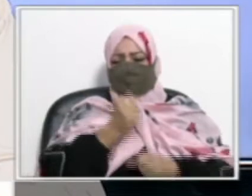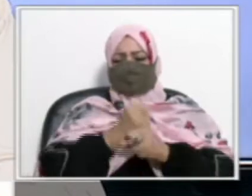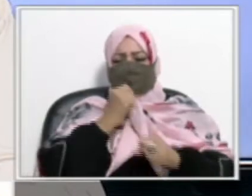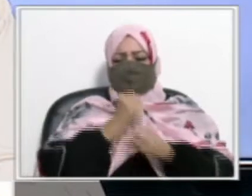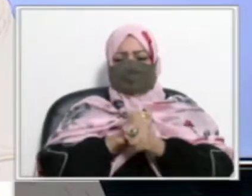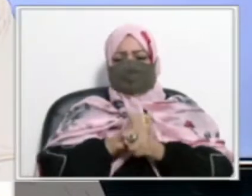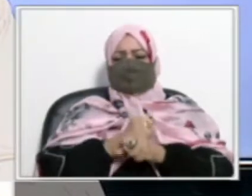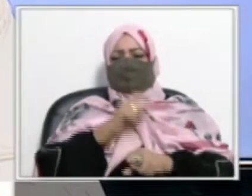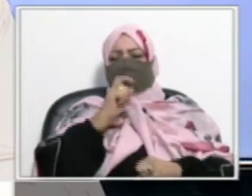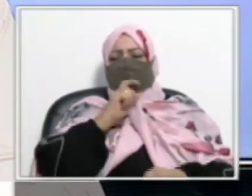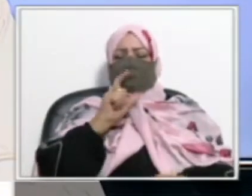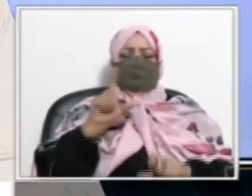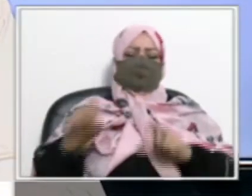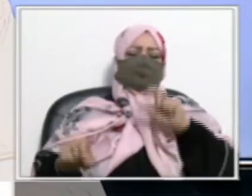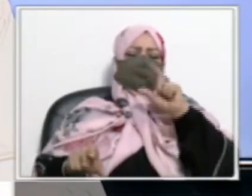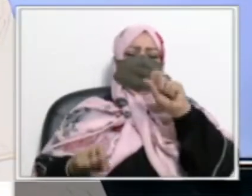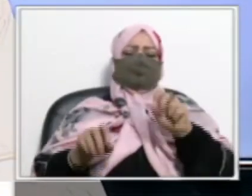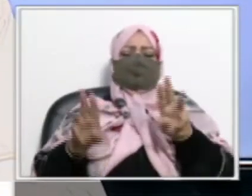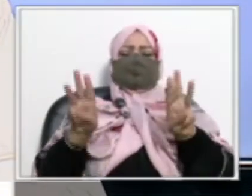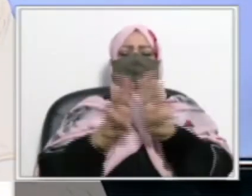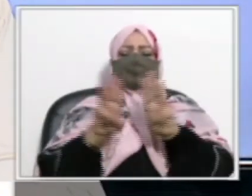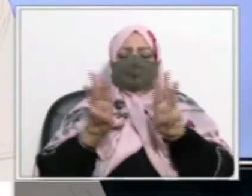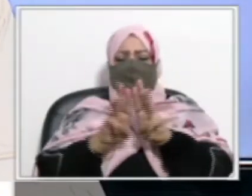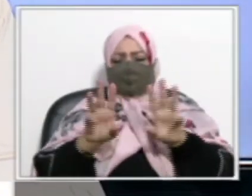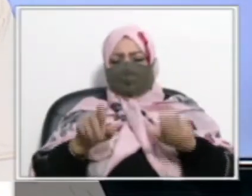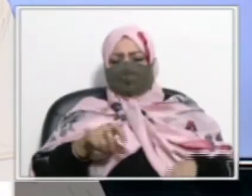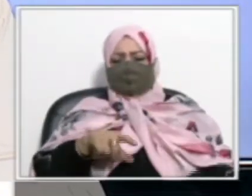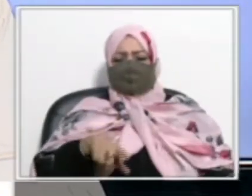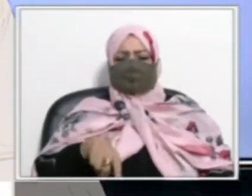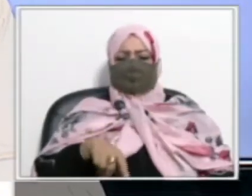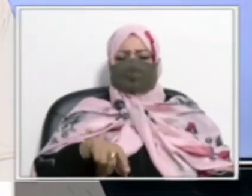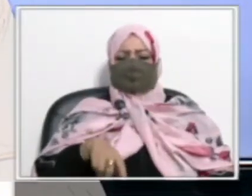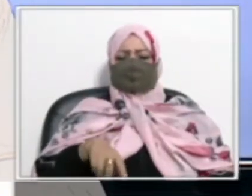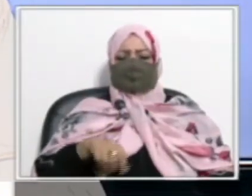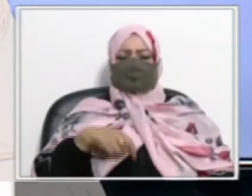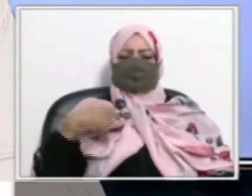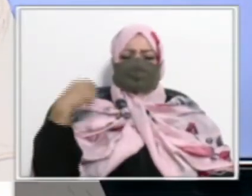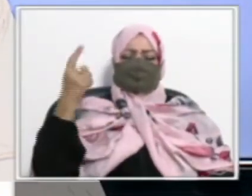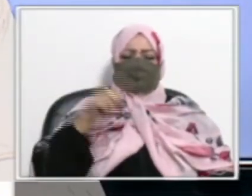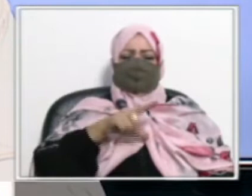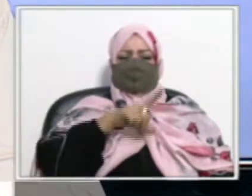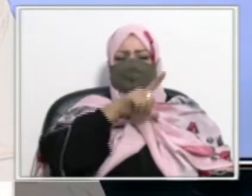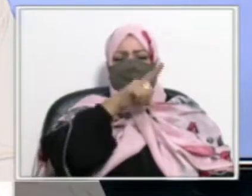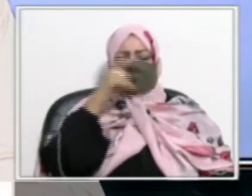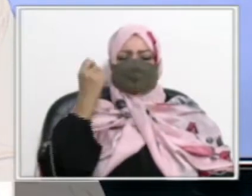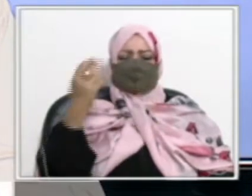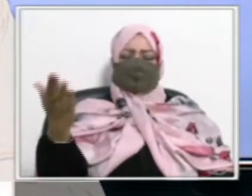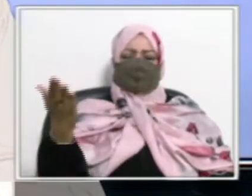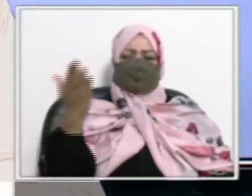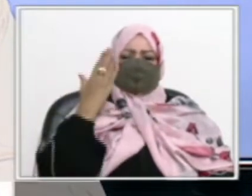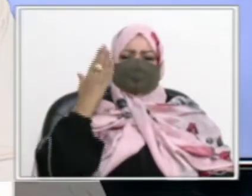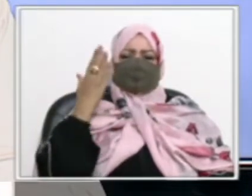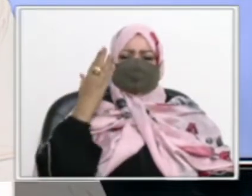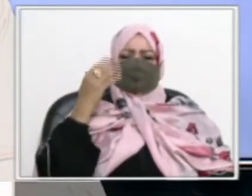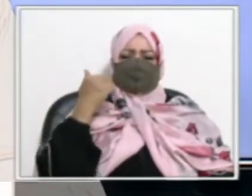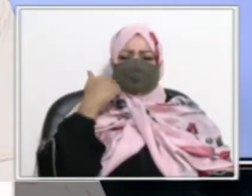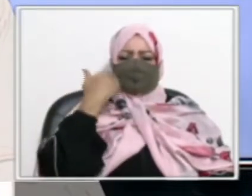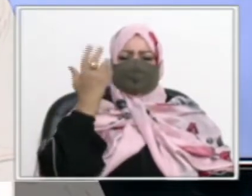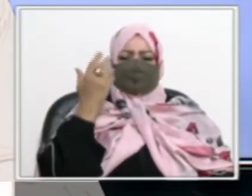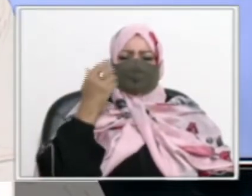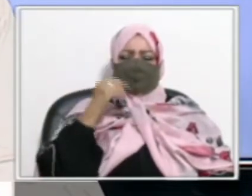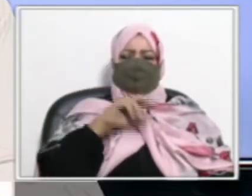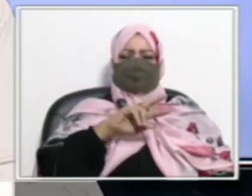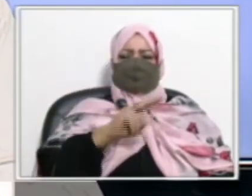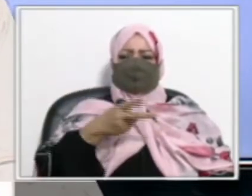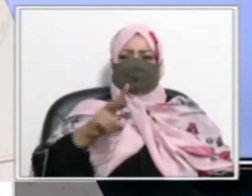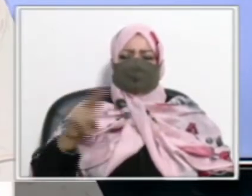وصدرها ومؤخرتها والعياذ بالله. ما هذا التشويش البصري والعقلي والقلبي؟